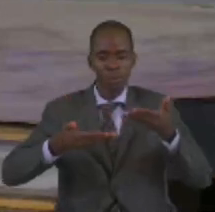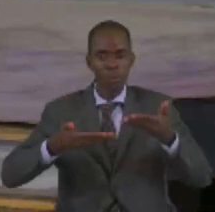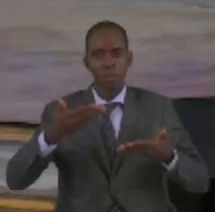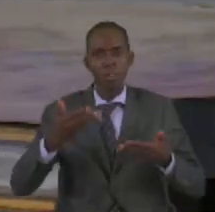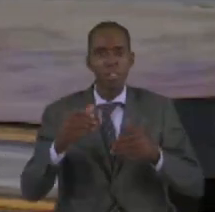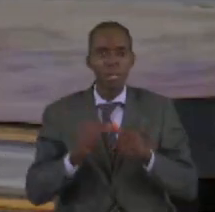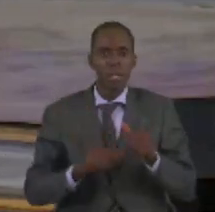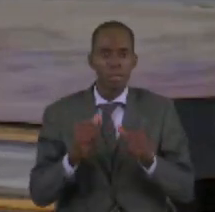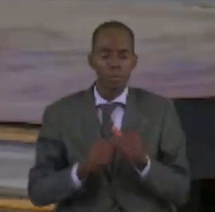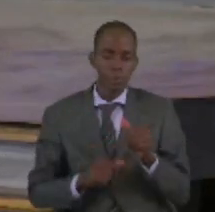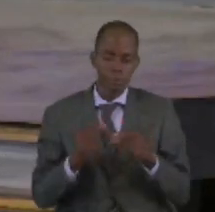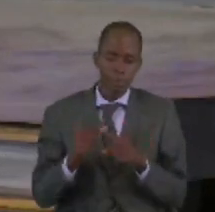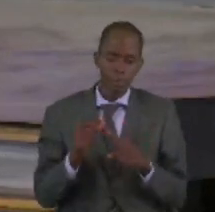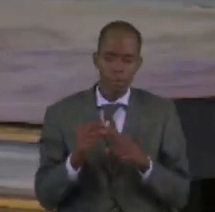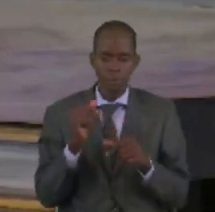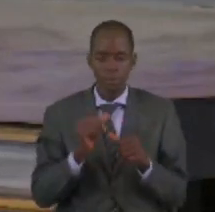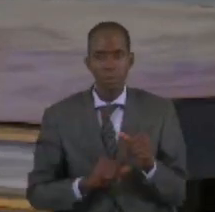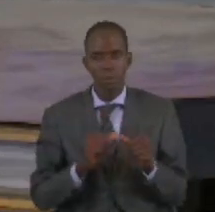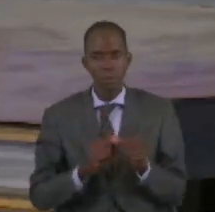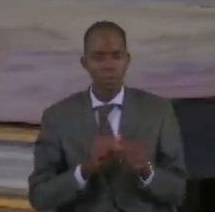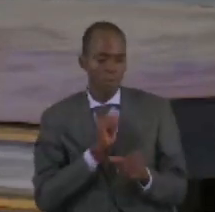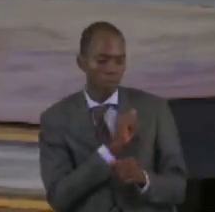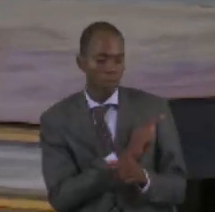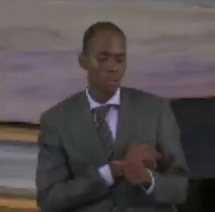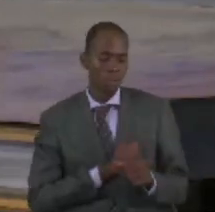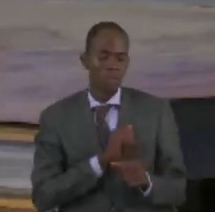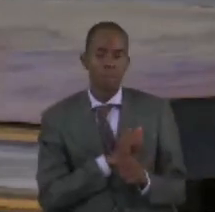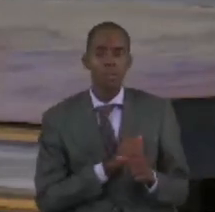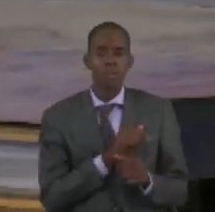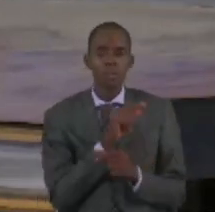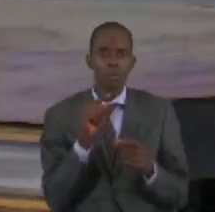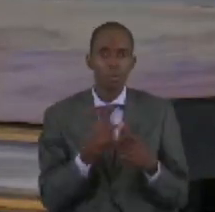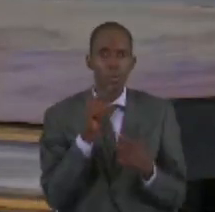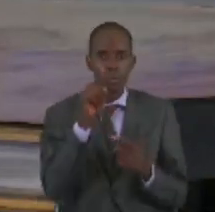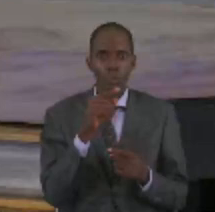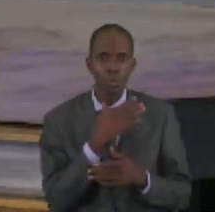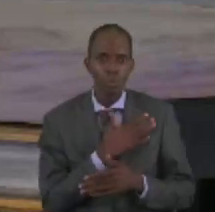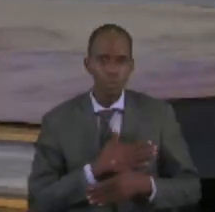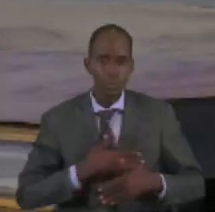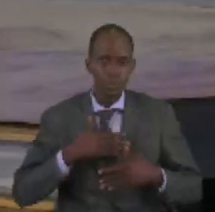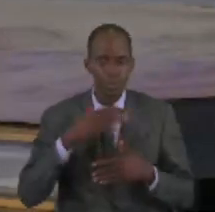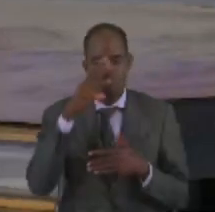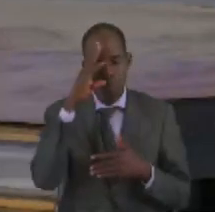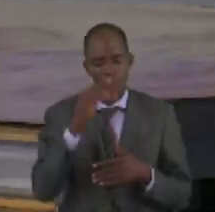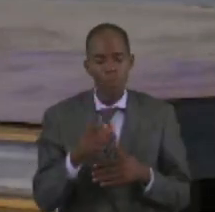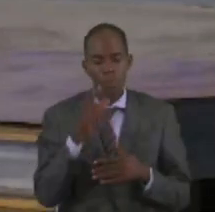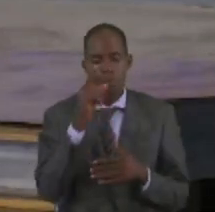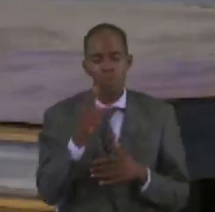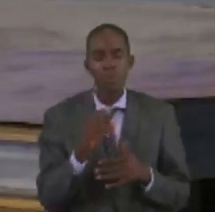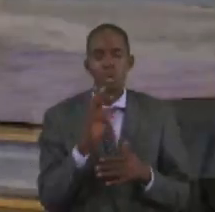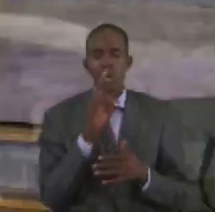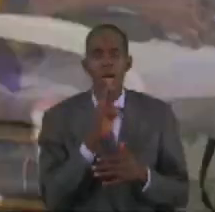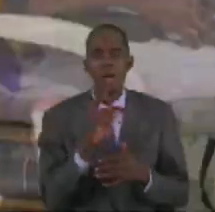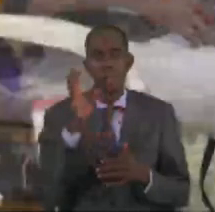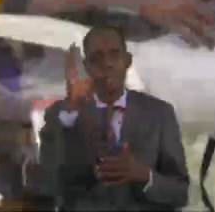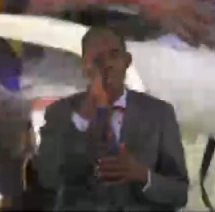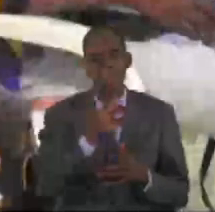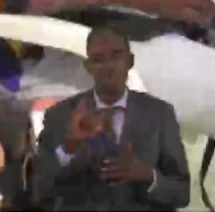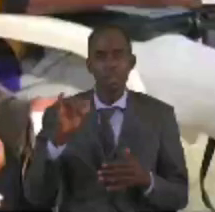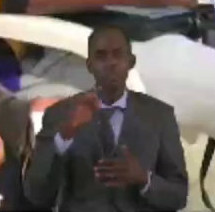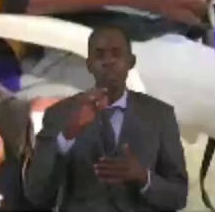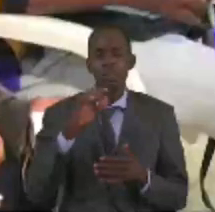qui pèse chaque parole, qui pèse chaque disposition. Lorsque vous plaisez aux hommes, alors vous